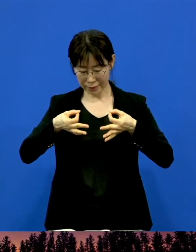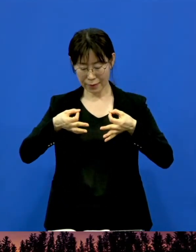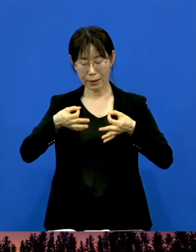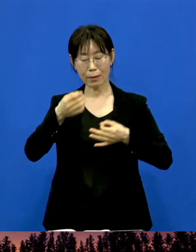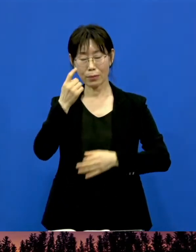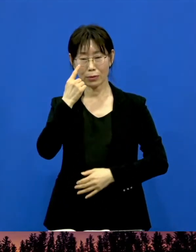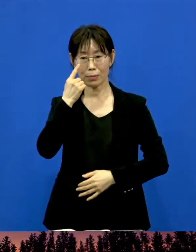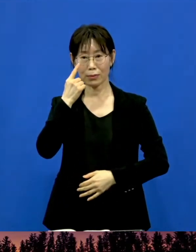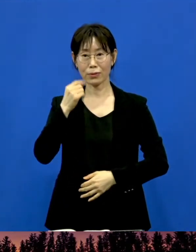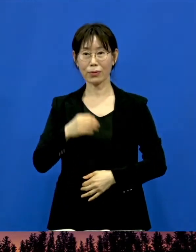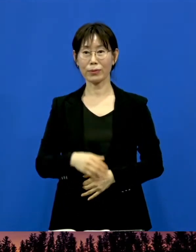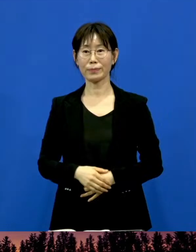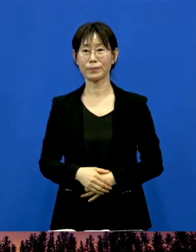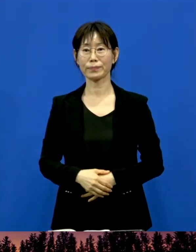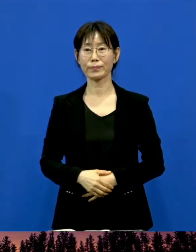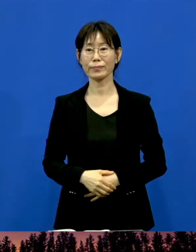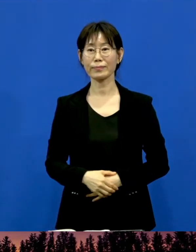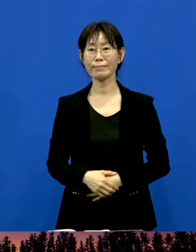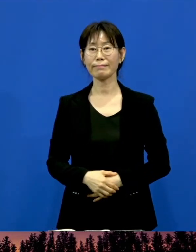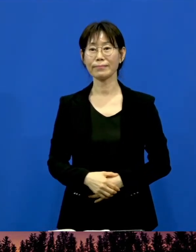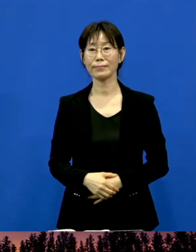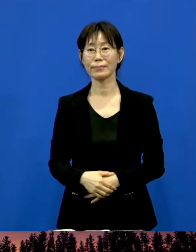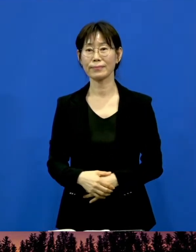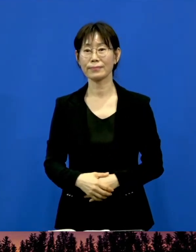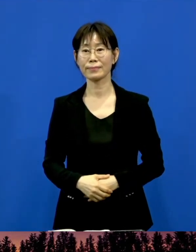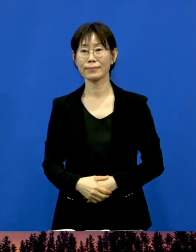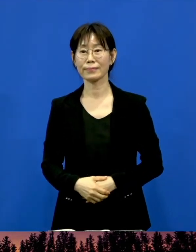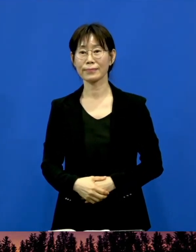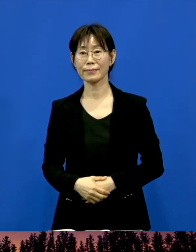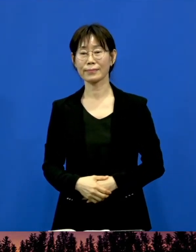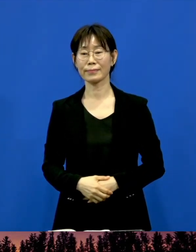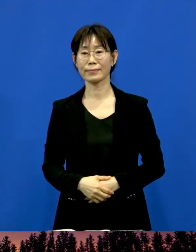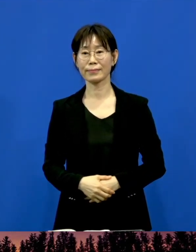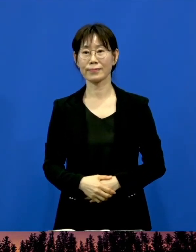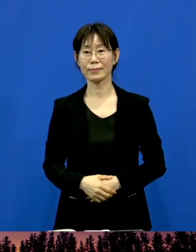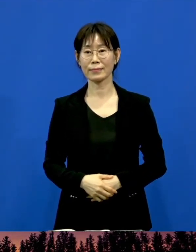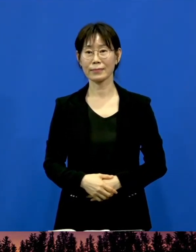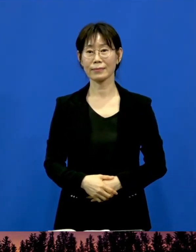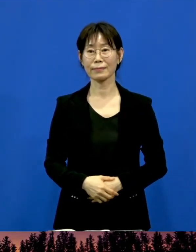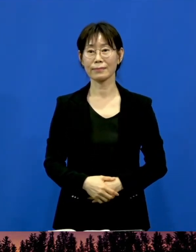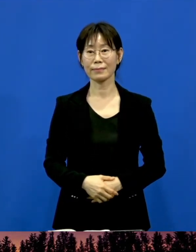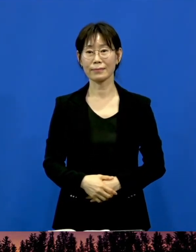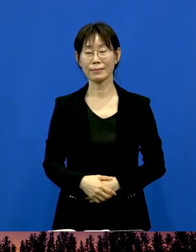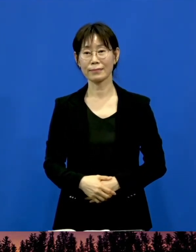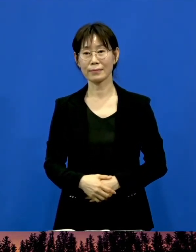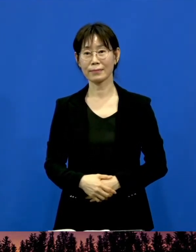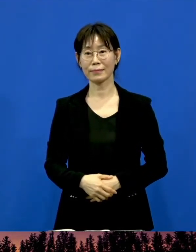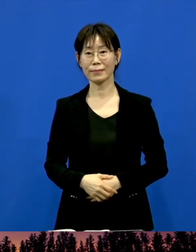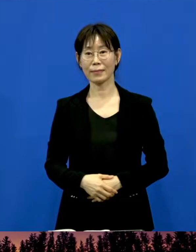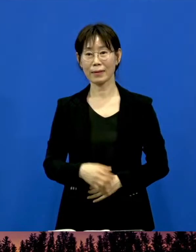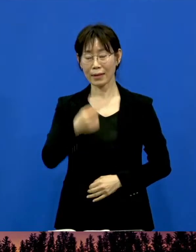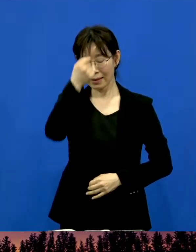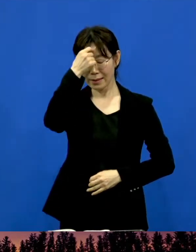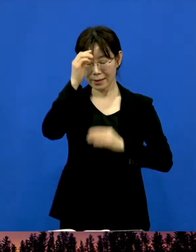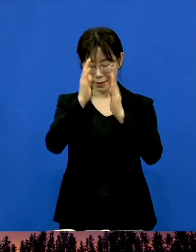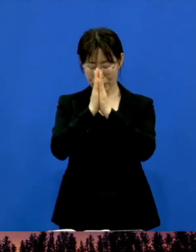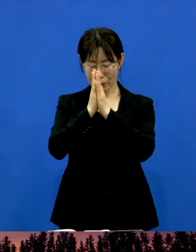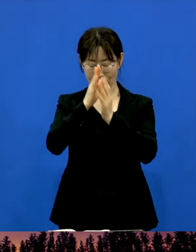기도는 쉽게 방향을 잃습니다. 생각보다 기도가 자기의 욕망을 성취하는 도구로 사용될 때가 굉장히 많다는 거예요.